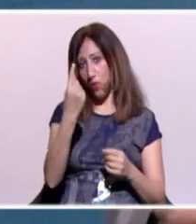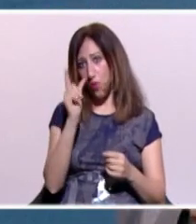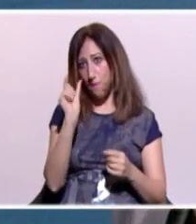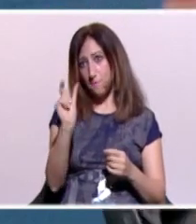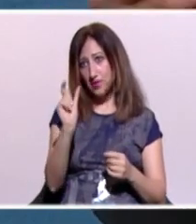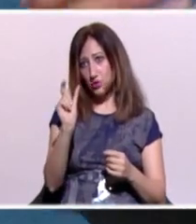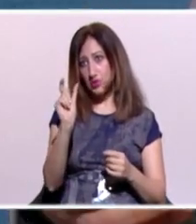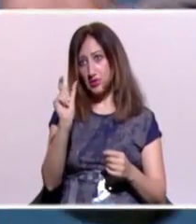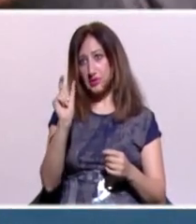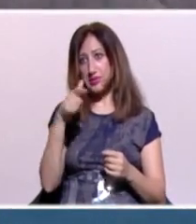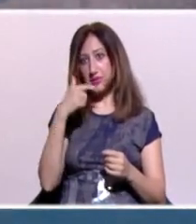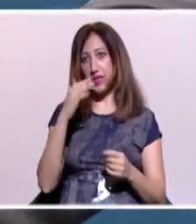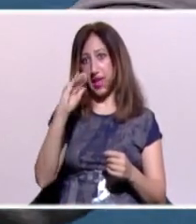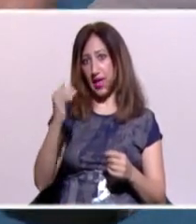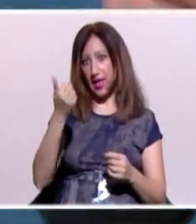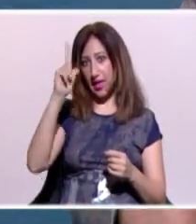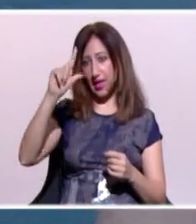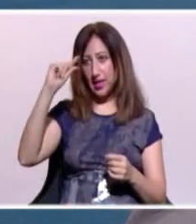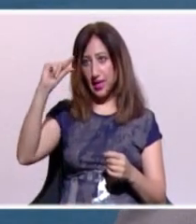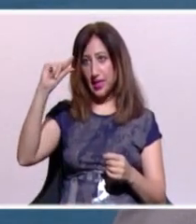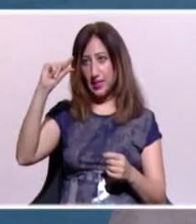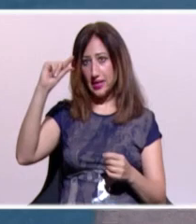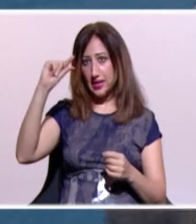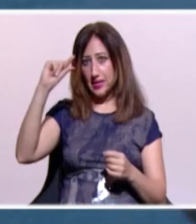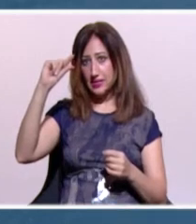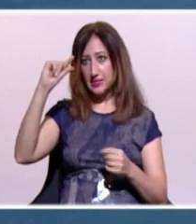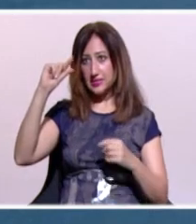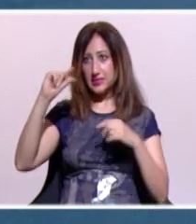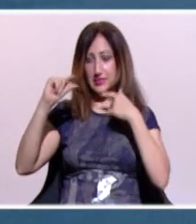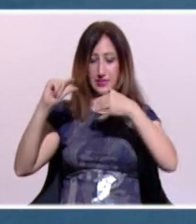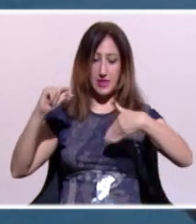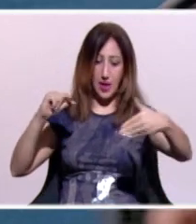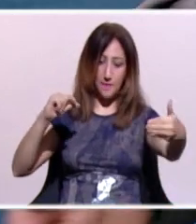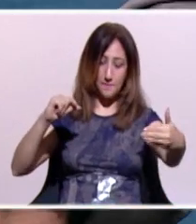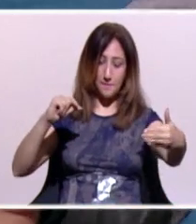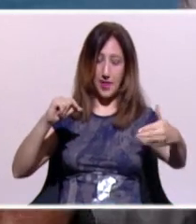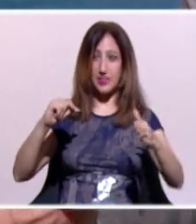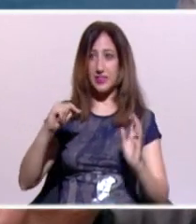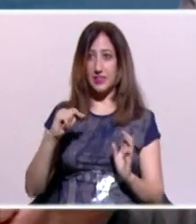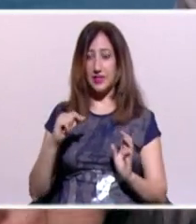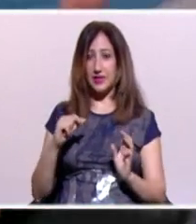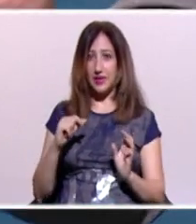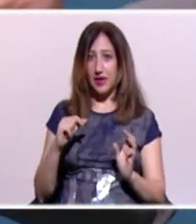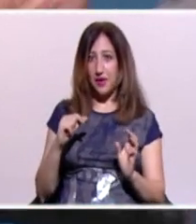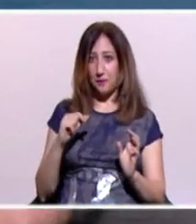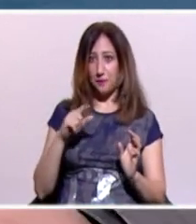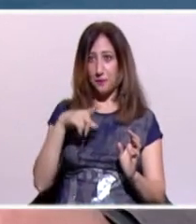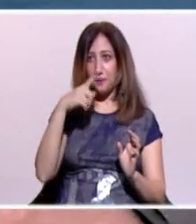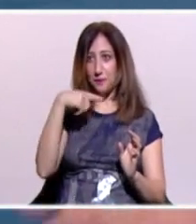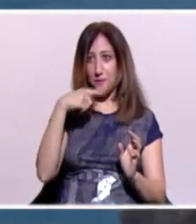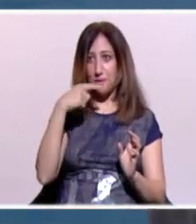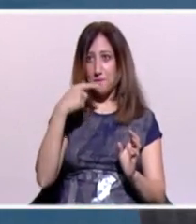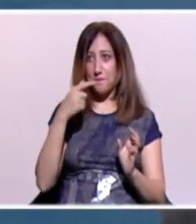ده كله ان خالد الصاوي قام خد موزه وقعد واحتاس بعد كده مش عارف يرمي الموزه فين يعني، فاهم؟ بس دي